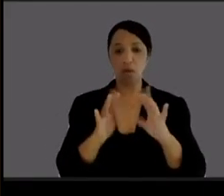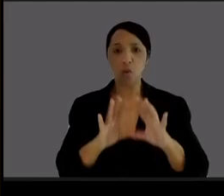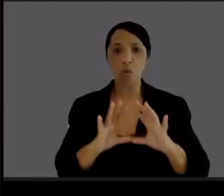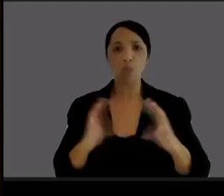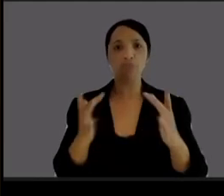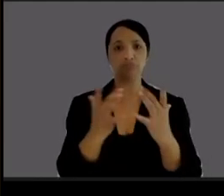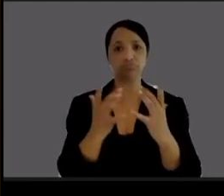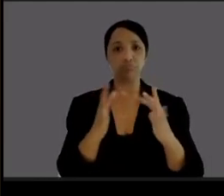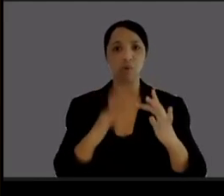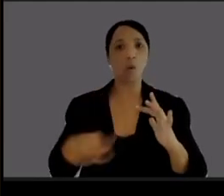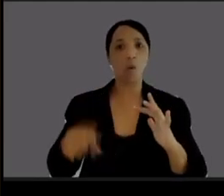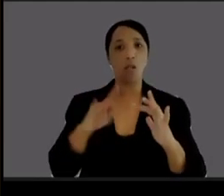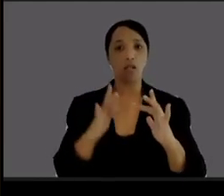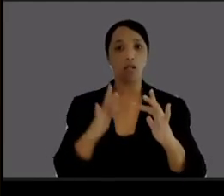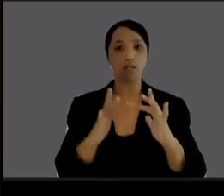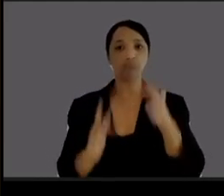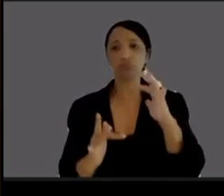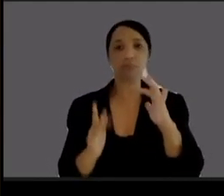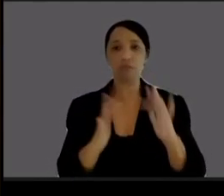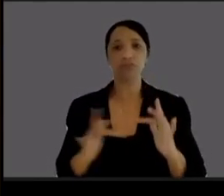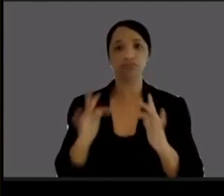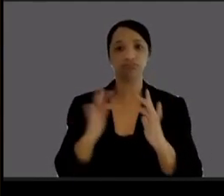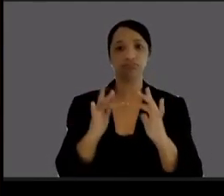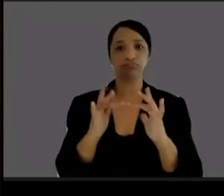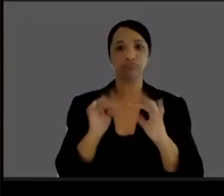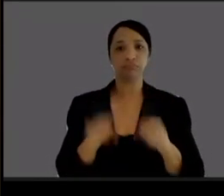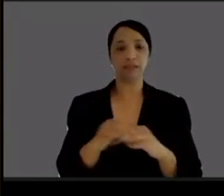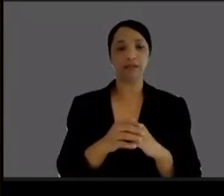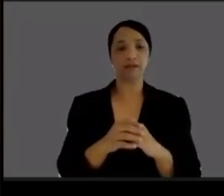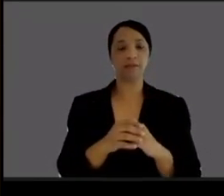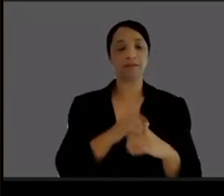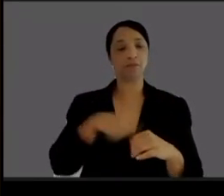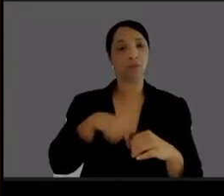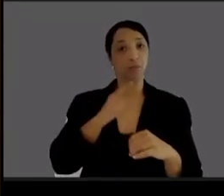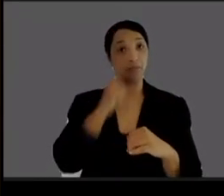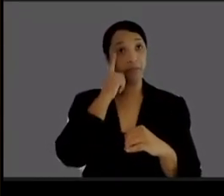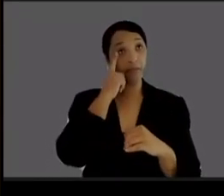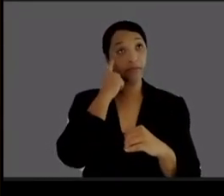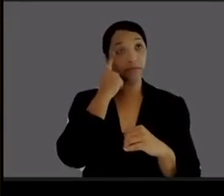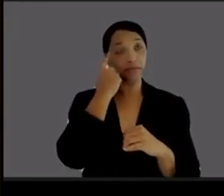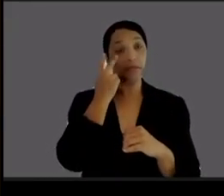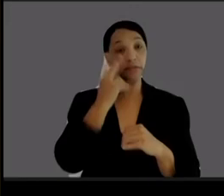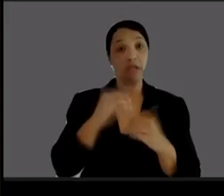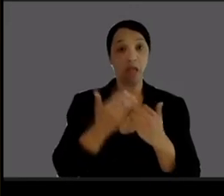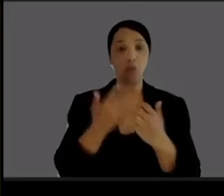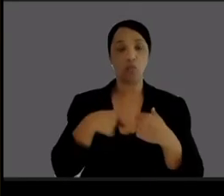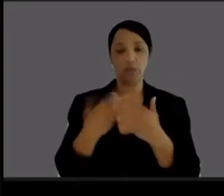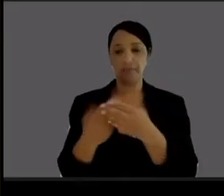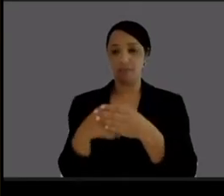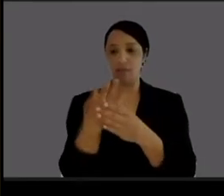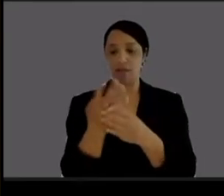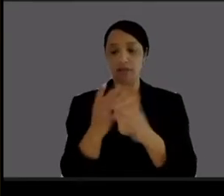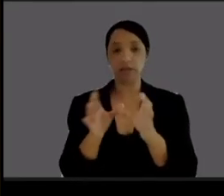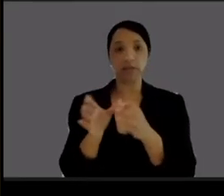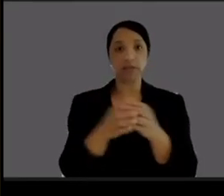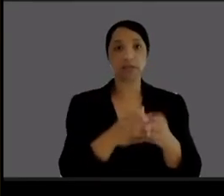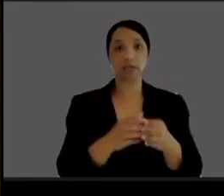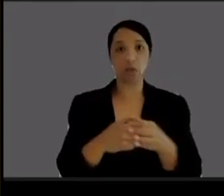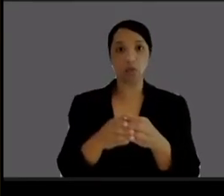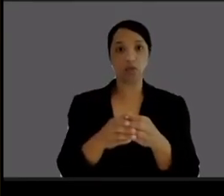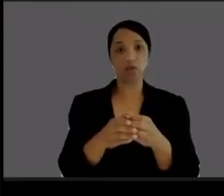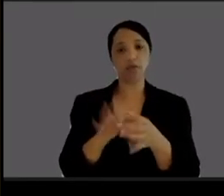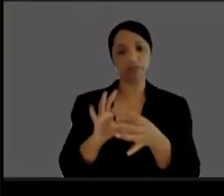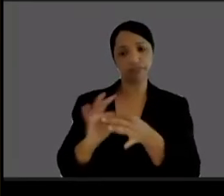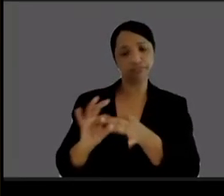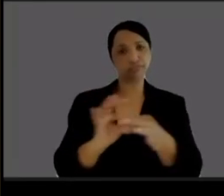格差を縮めるために私たちはえこの法YE的なマルチステークホルダーのアプローチえをこのigfを